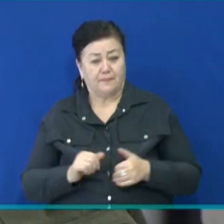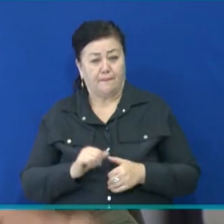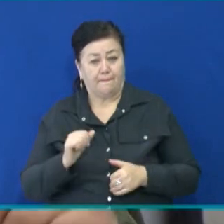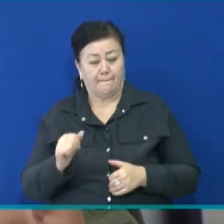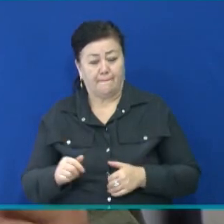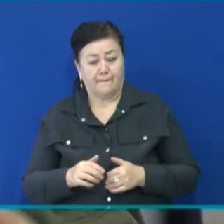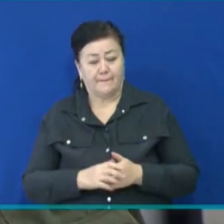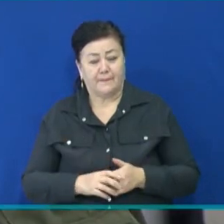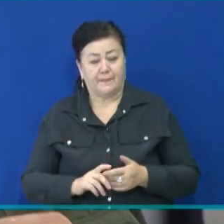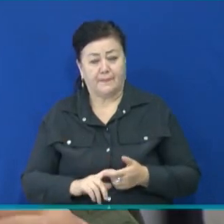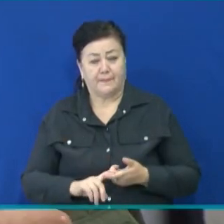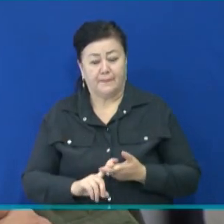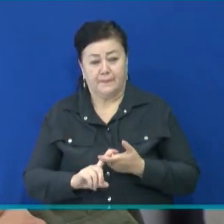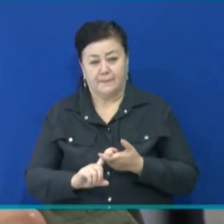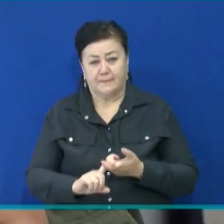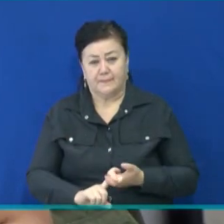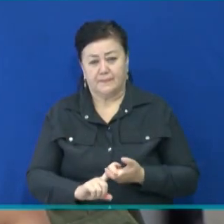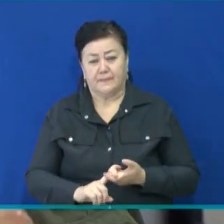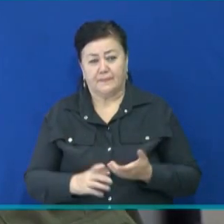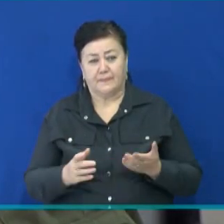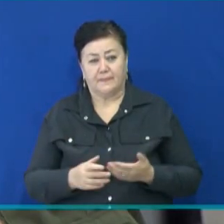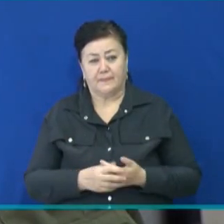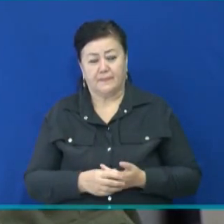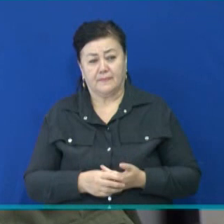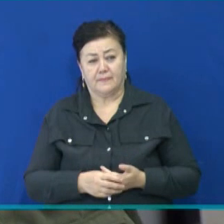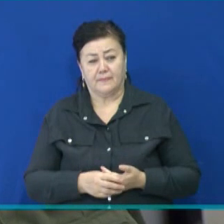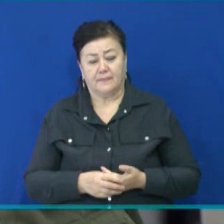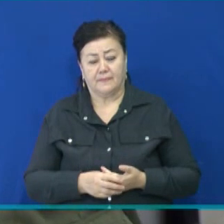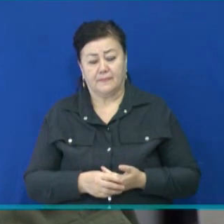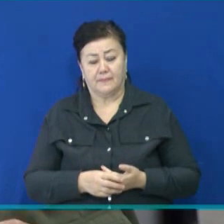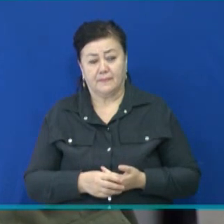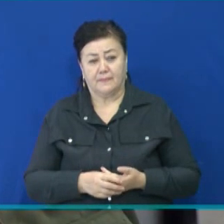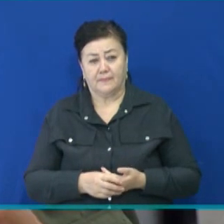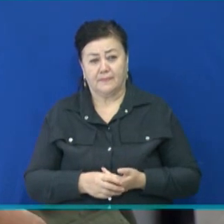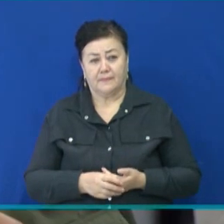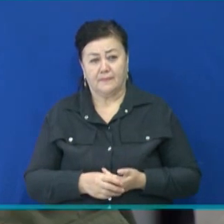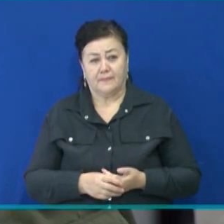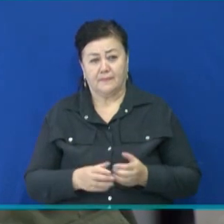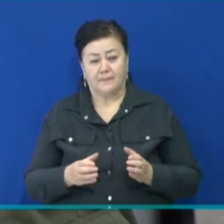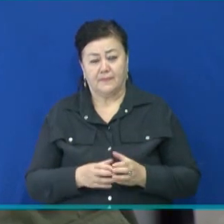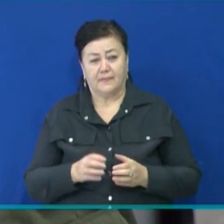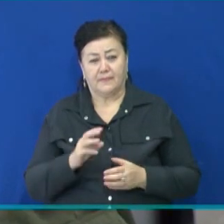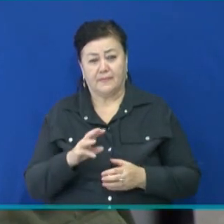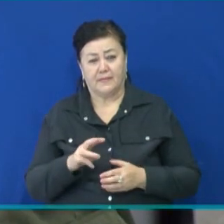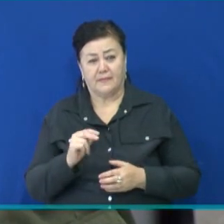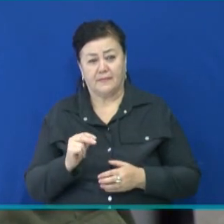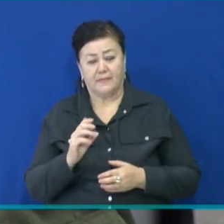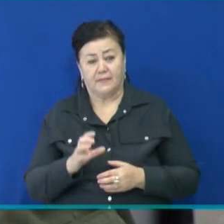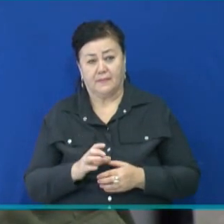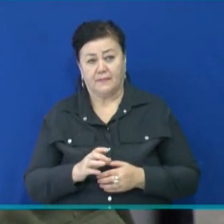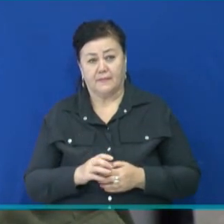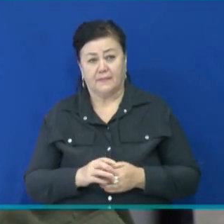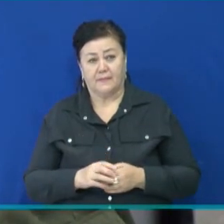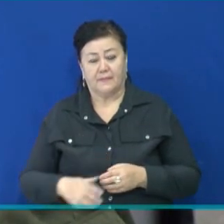В связи с отсутствием в этих самых населенных пунктах подразделений МЧС существует угроза выгорания